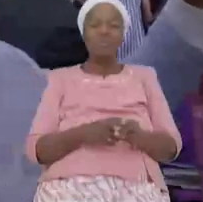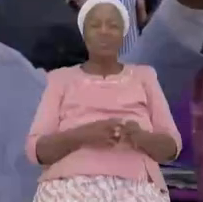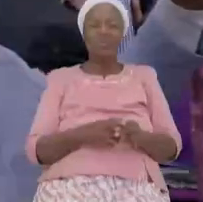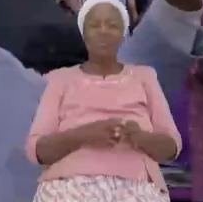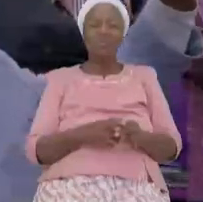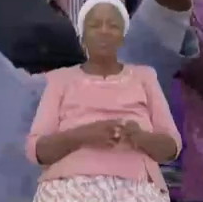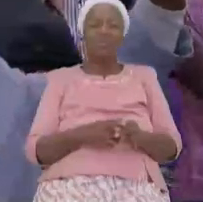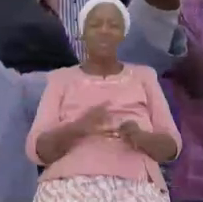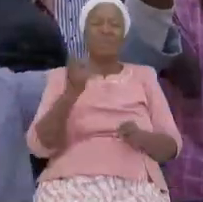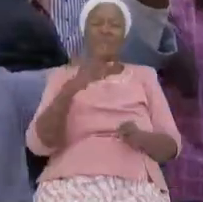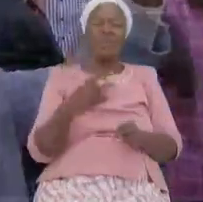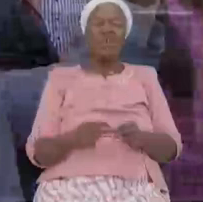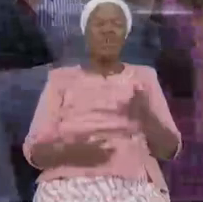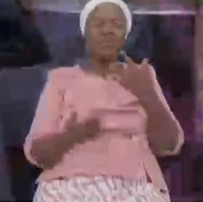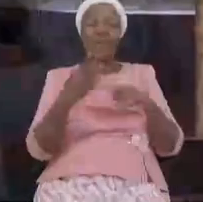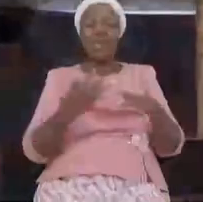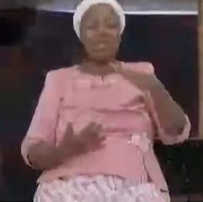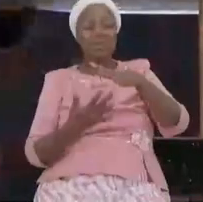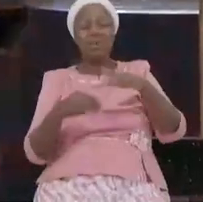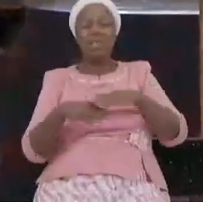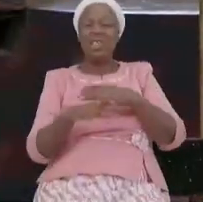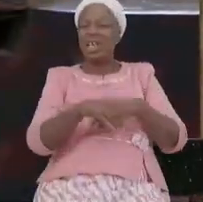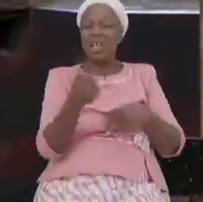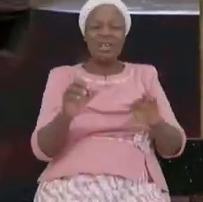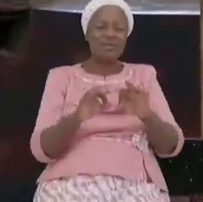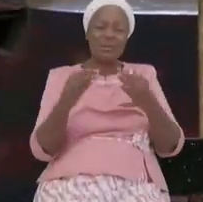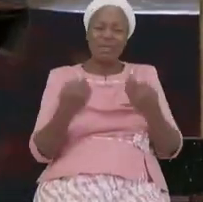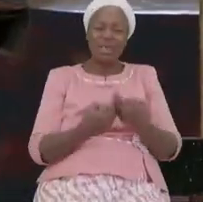Là où le feu brûle dans une famille,